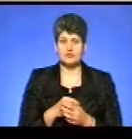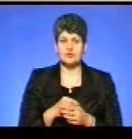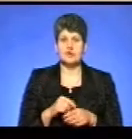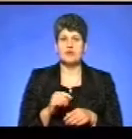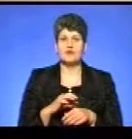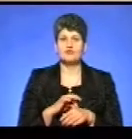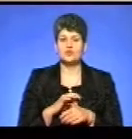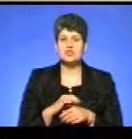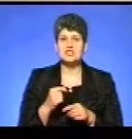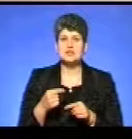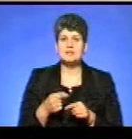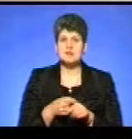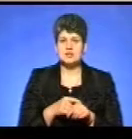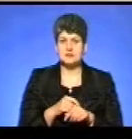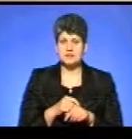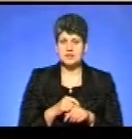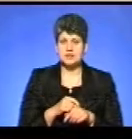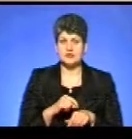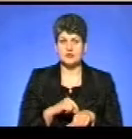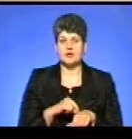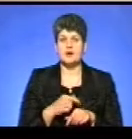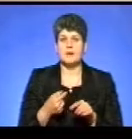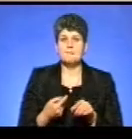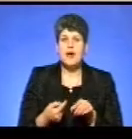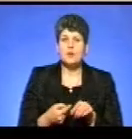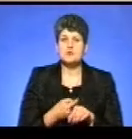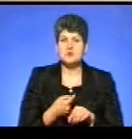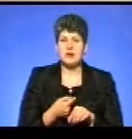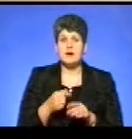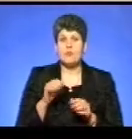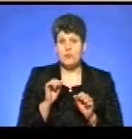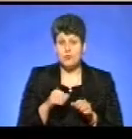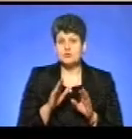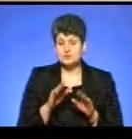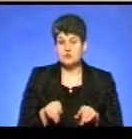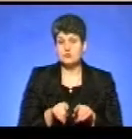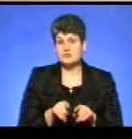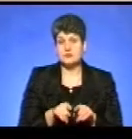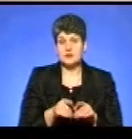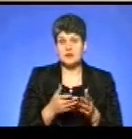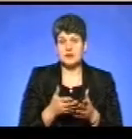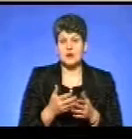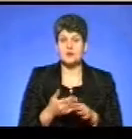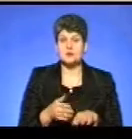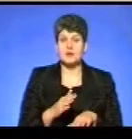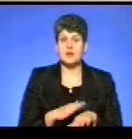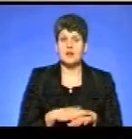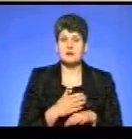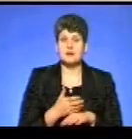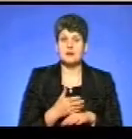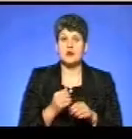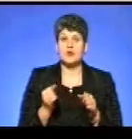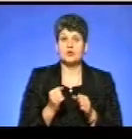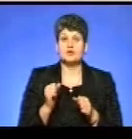внутрішньошкірно. Якщо вакцина введена підшкірно або внутрішньом'язево, може розвинутися таке місцеве ускладнення, місцева реакція, як